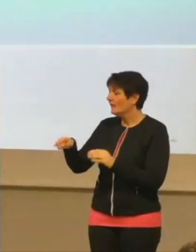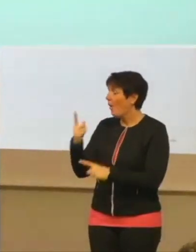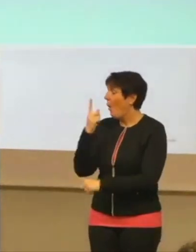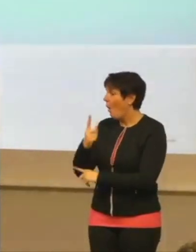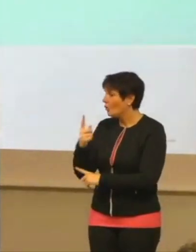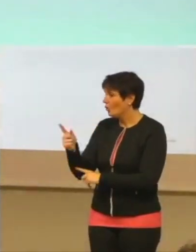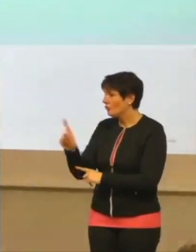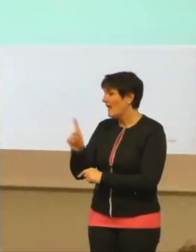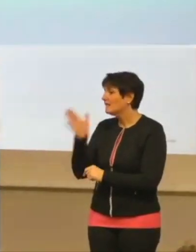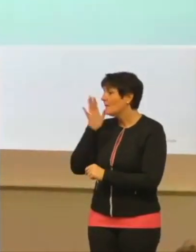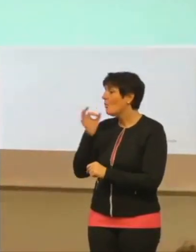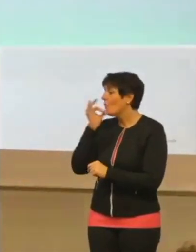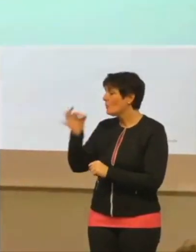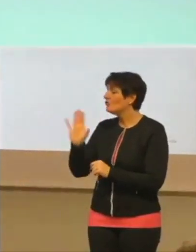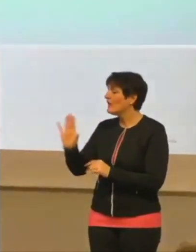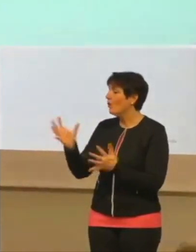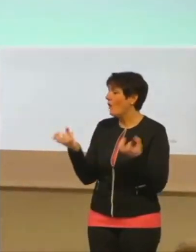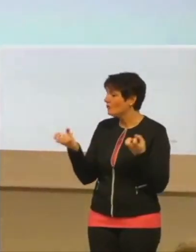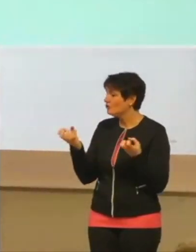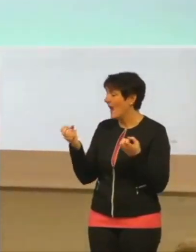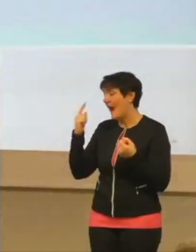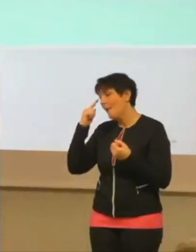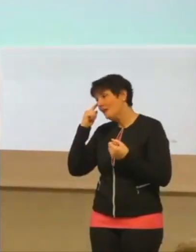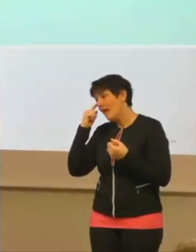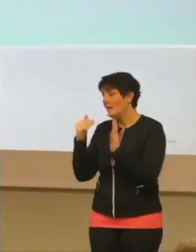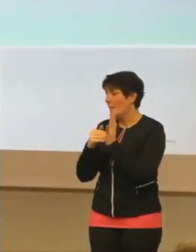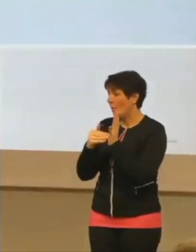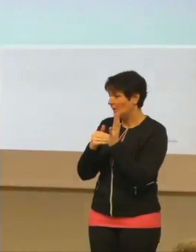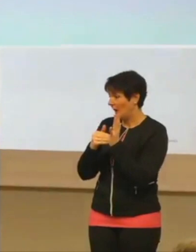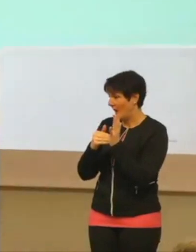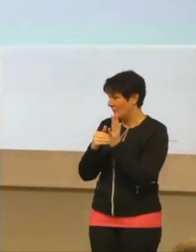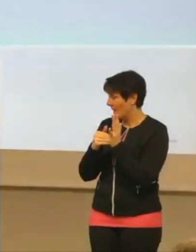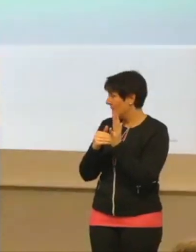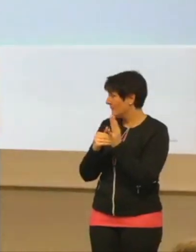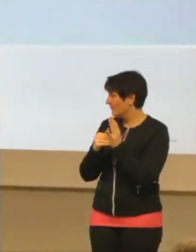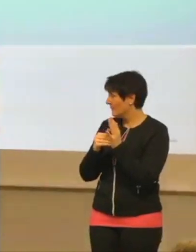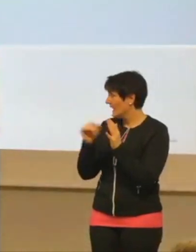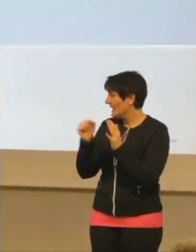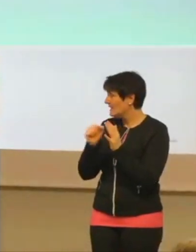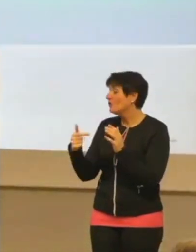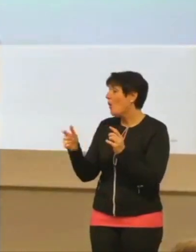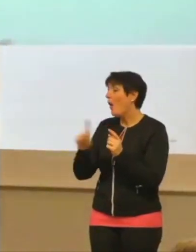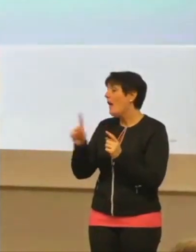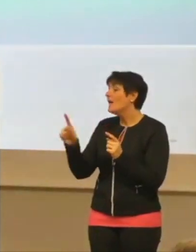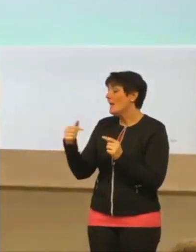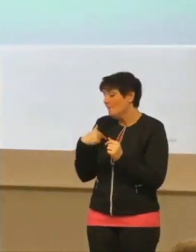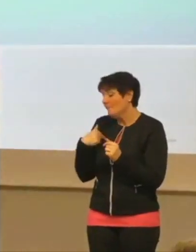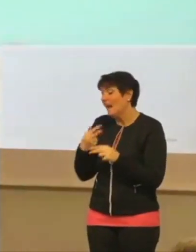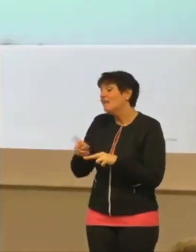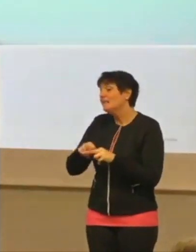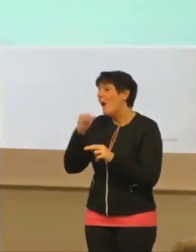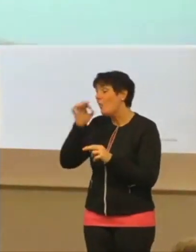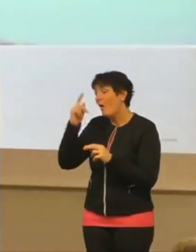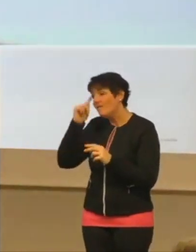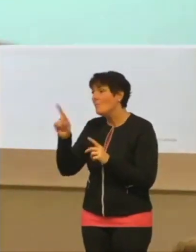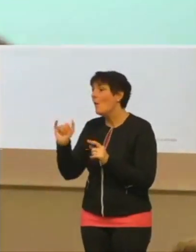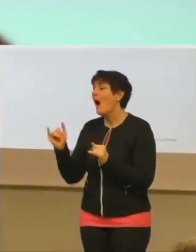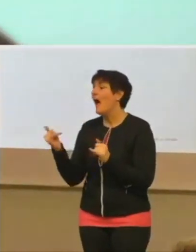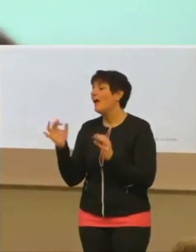ne da bi jih povprašali za njihove želje, mnenje, potrebe, zato ker pač mi najbolje vemo, kaj je dobro za